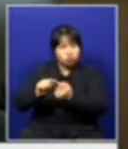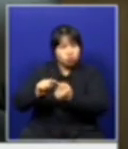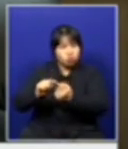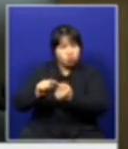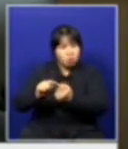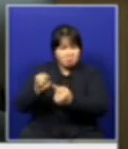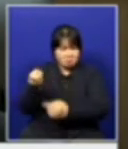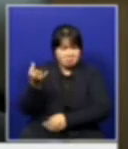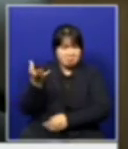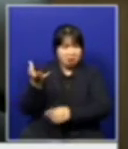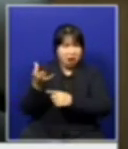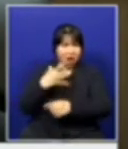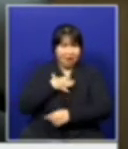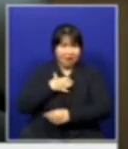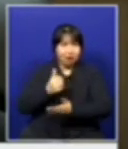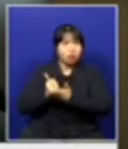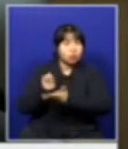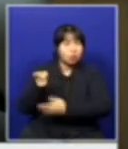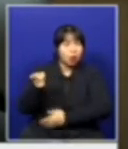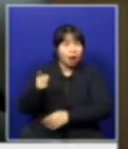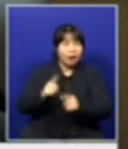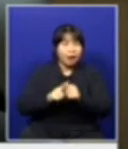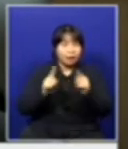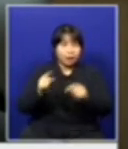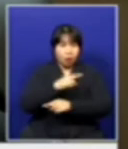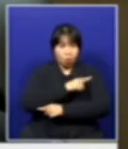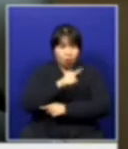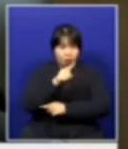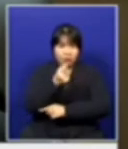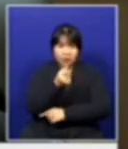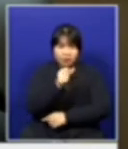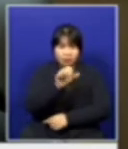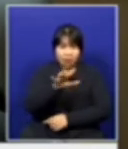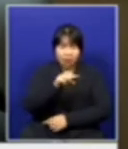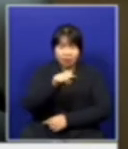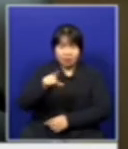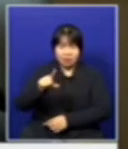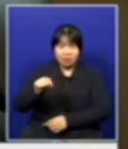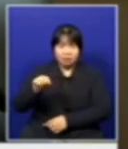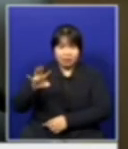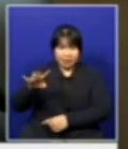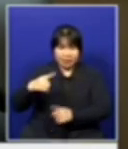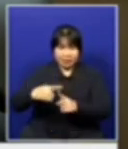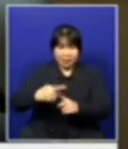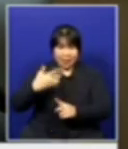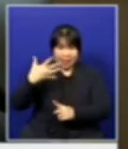แต่ในระหว่างวันที่15ถึง24พฤษภ